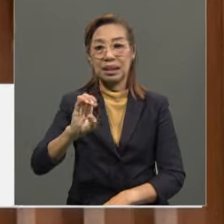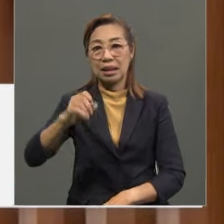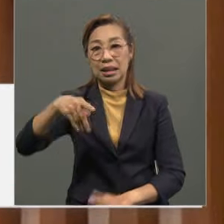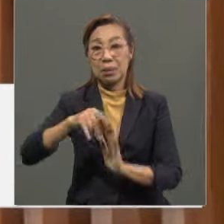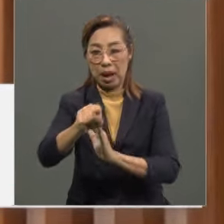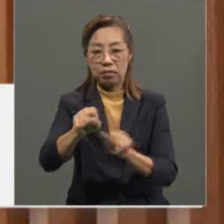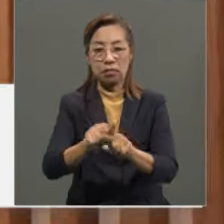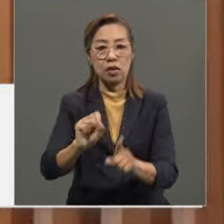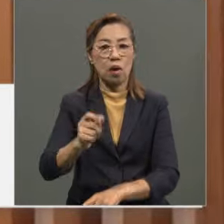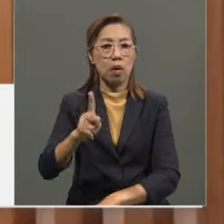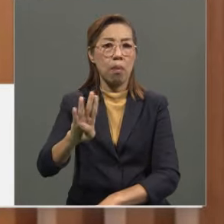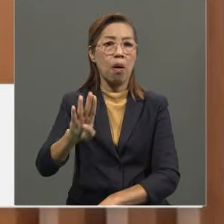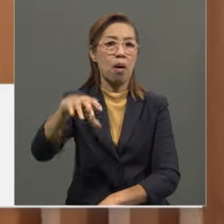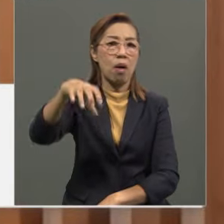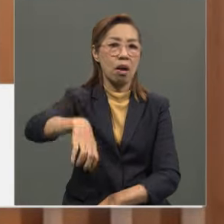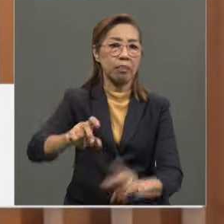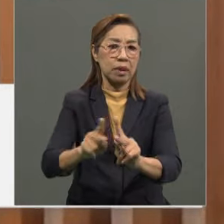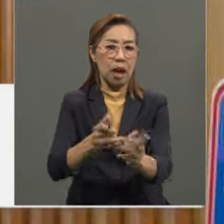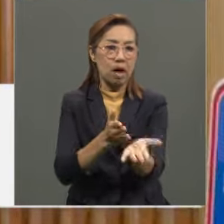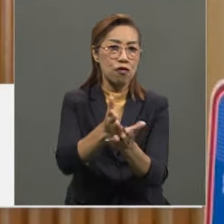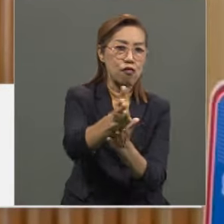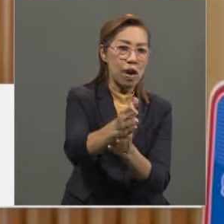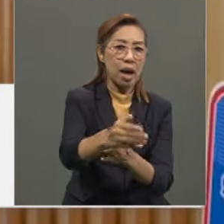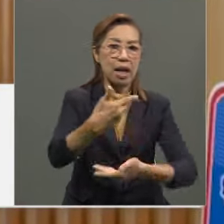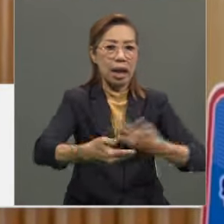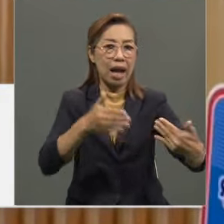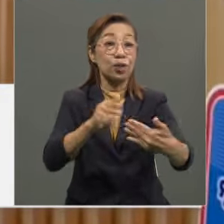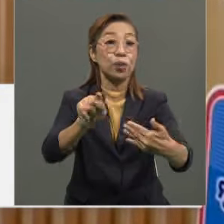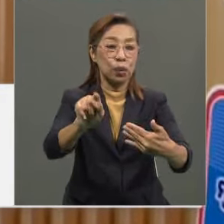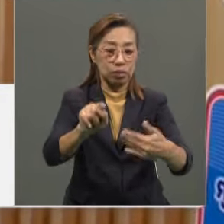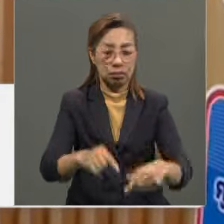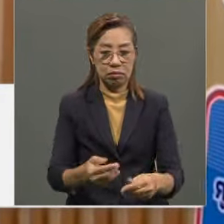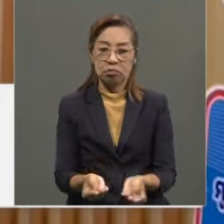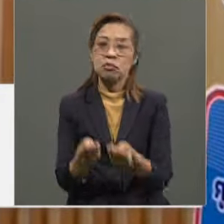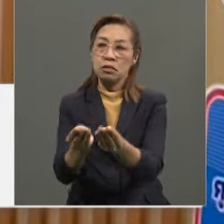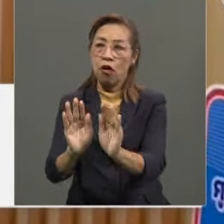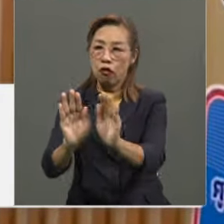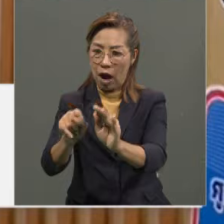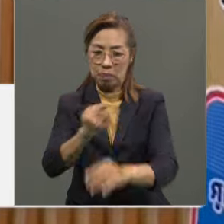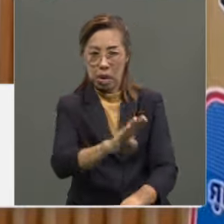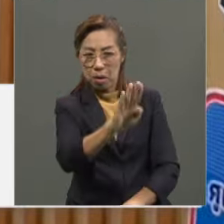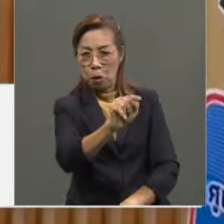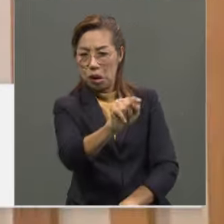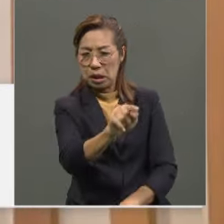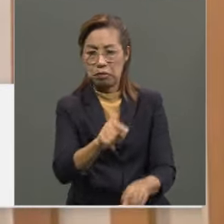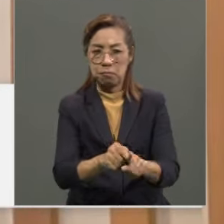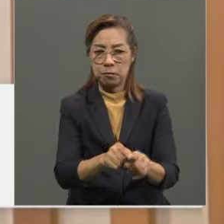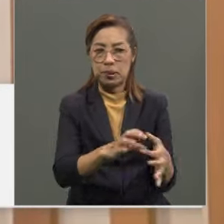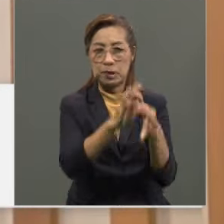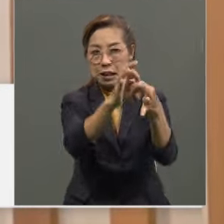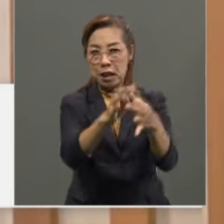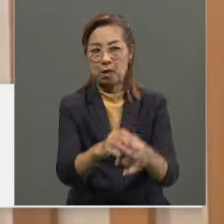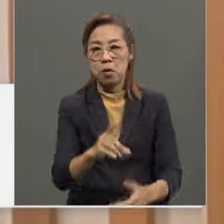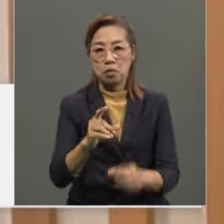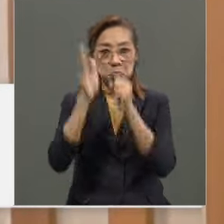คด้านธุรกิจขายตรงและตลาดแบบตรงของสคบนะครับให้ตรวจสอบบริษัทหนึ่งที่เกี่ยวข้องกับพิธีกรสาว